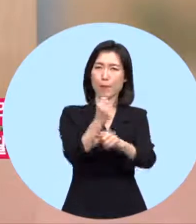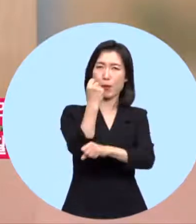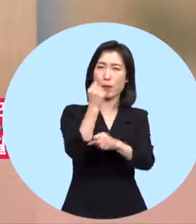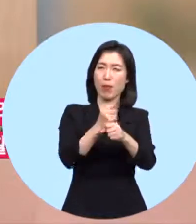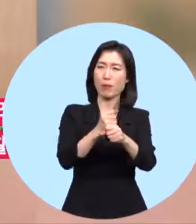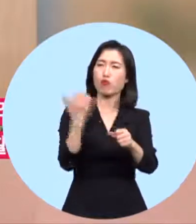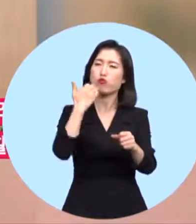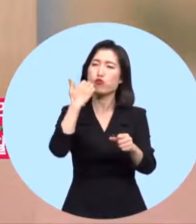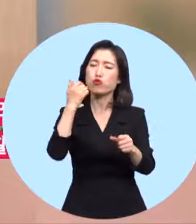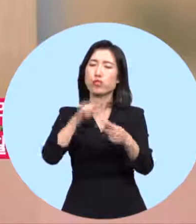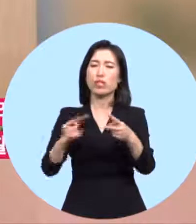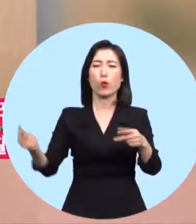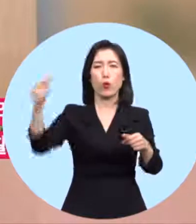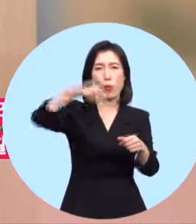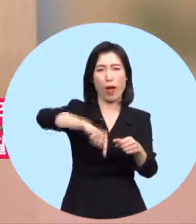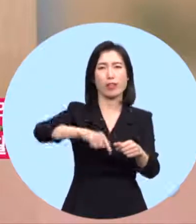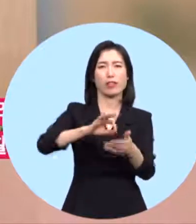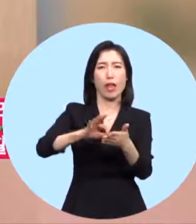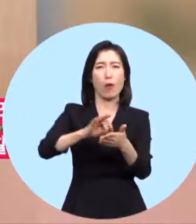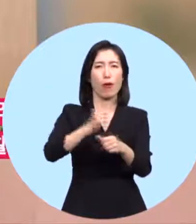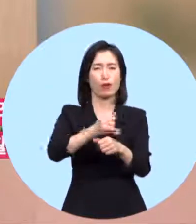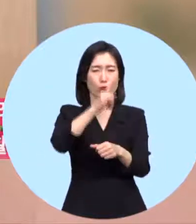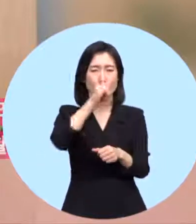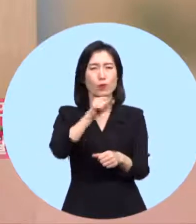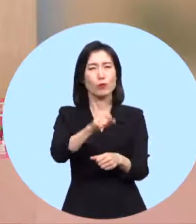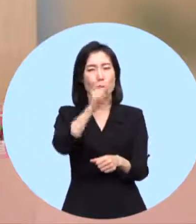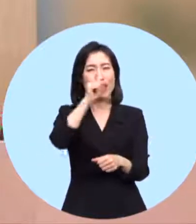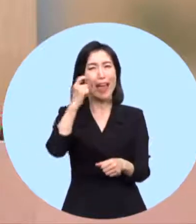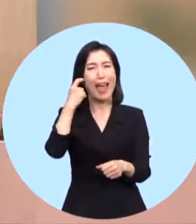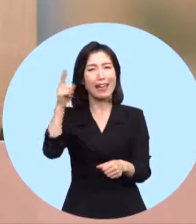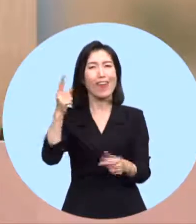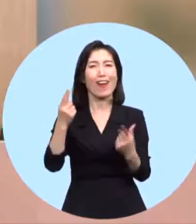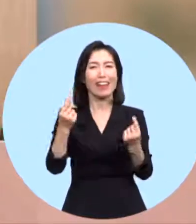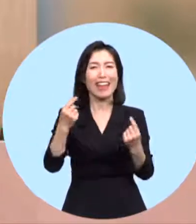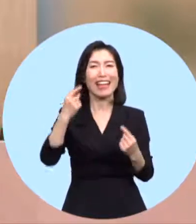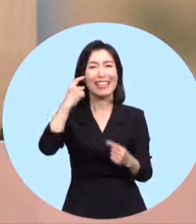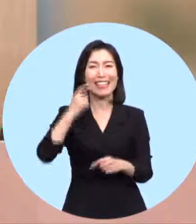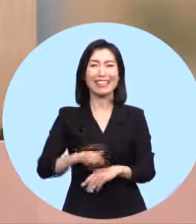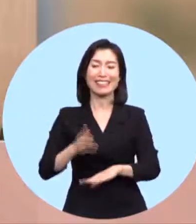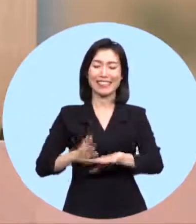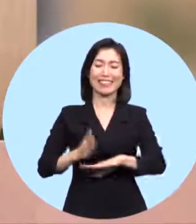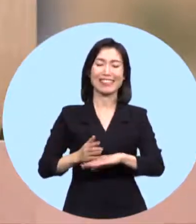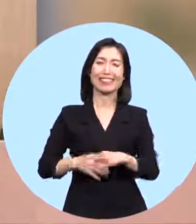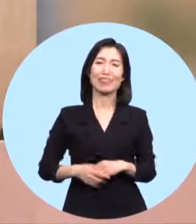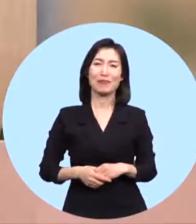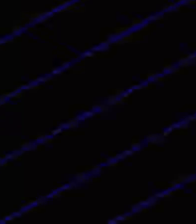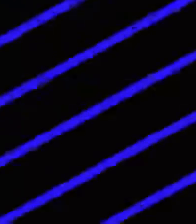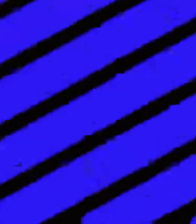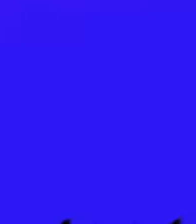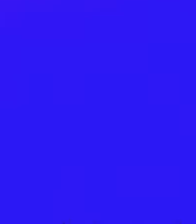기반의 든든한 플랫폼의 역할을 수행하리라고 생각을 합니다. 감사합니다.